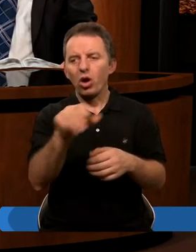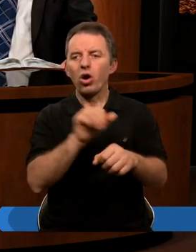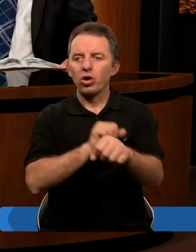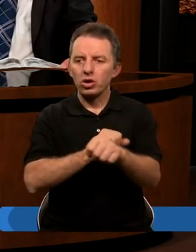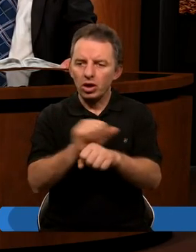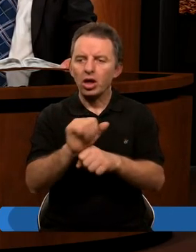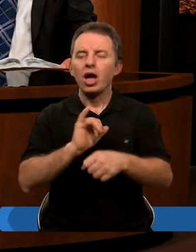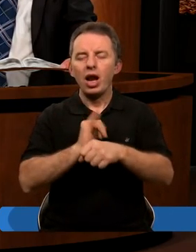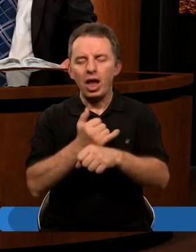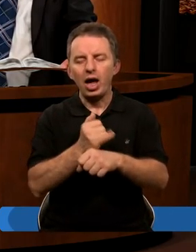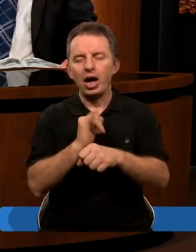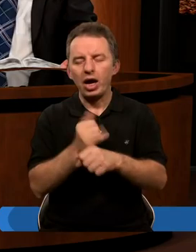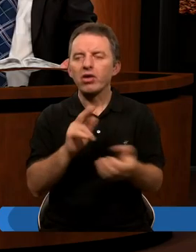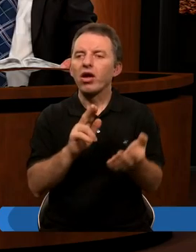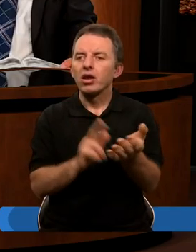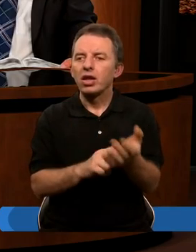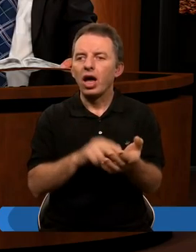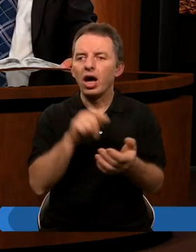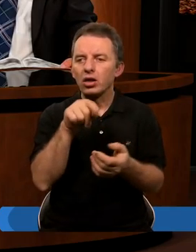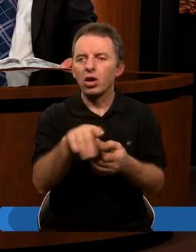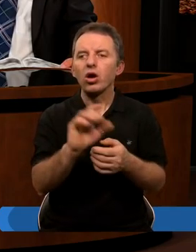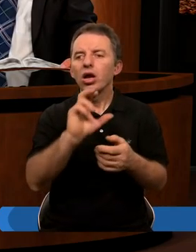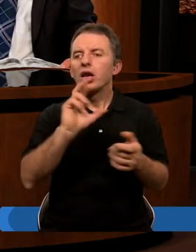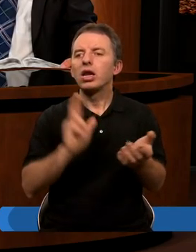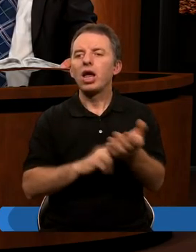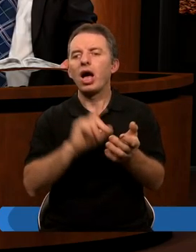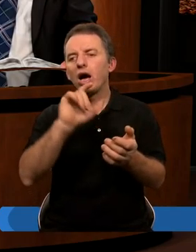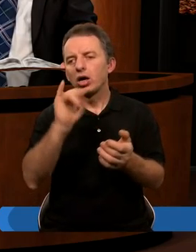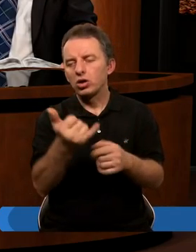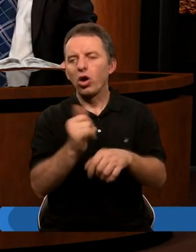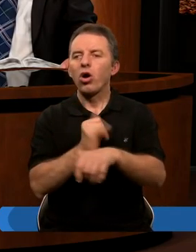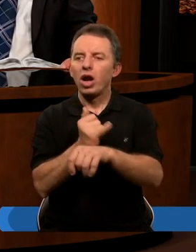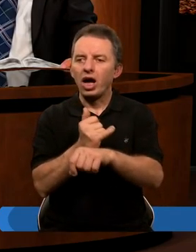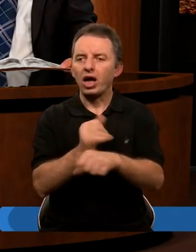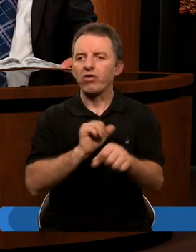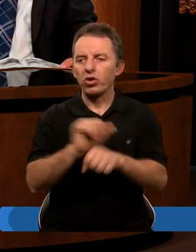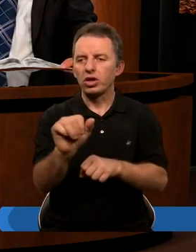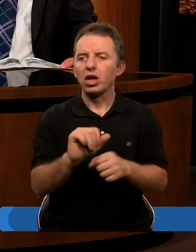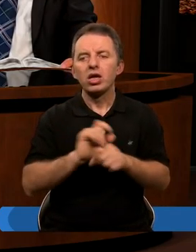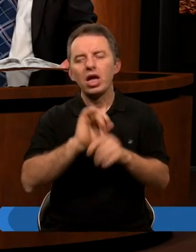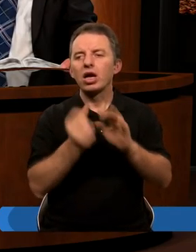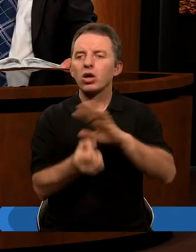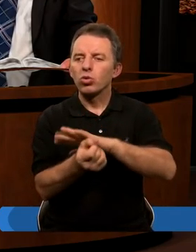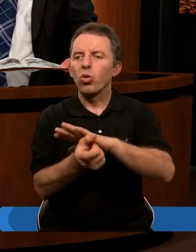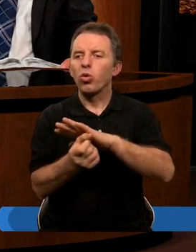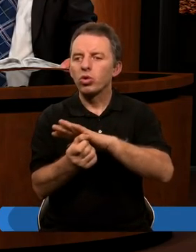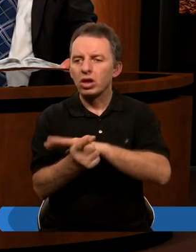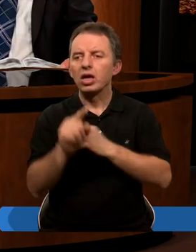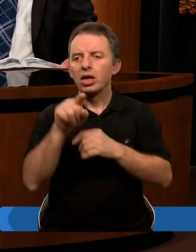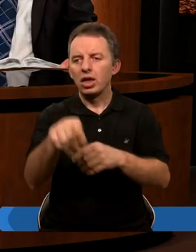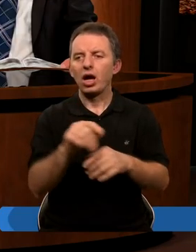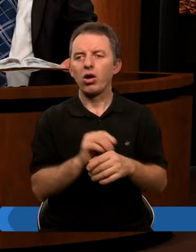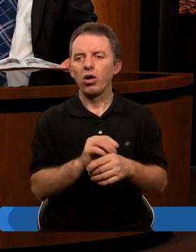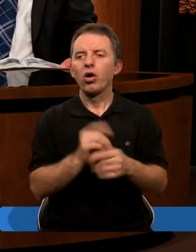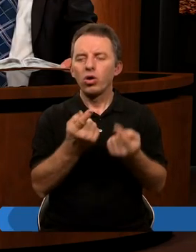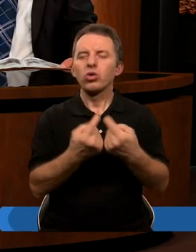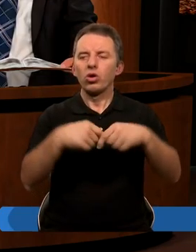lekarstwem na to, no właśnie, na co jest lekarstwem i jakie są skutki tego, że Pan Jezus tego